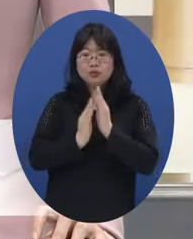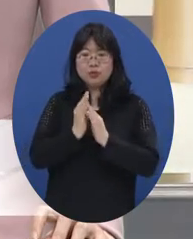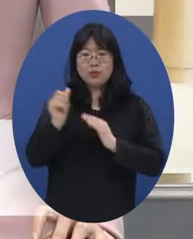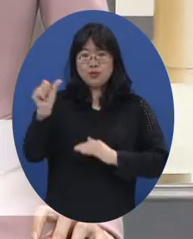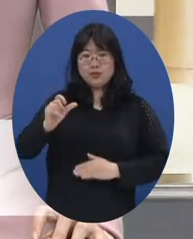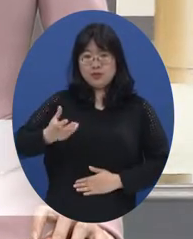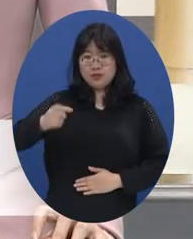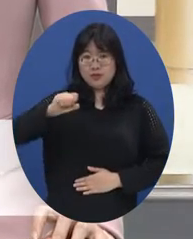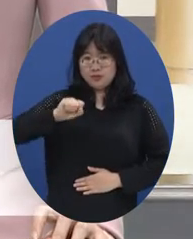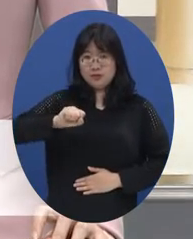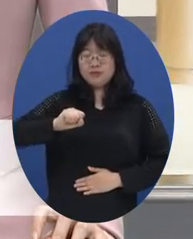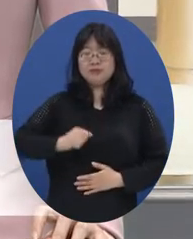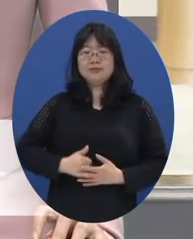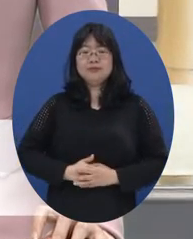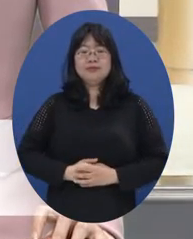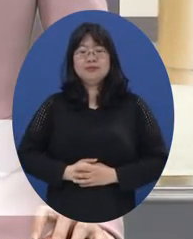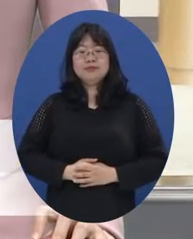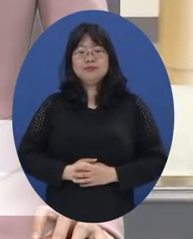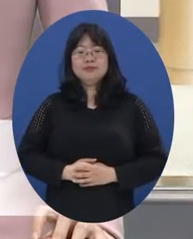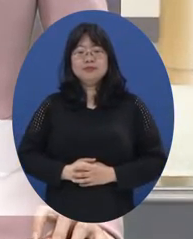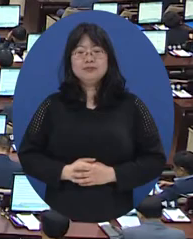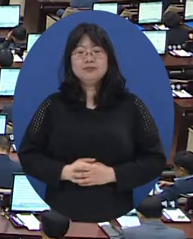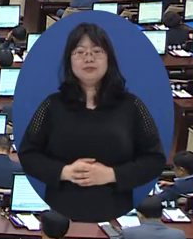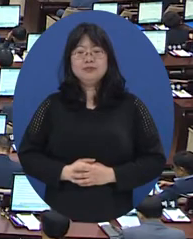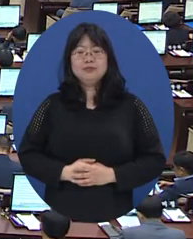입니다 보도한 선지 기자입니다